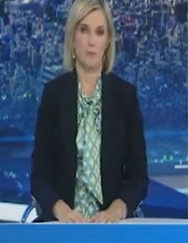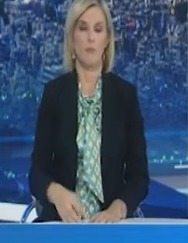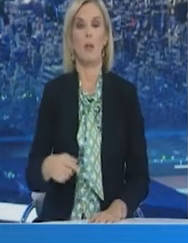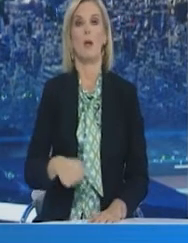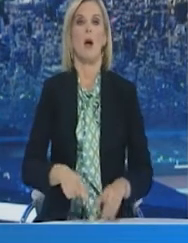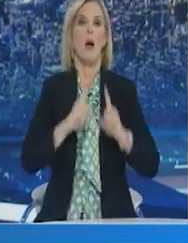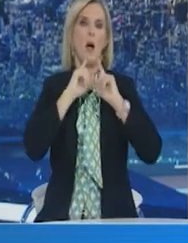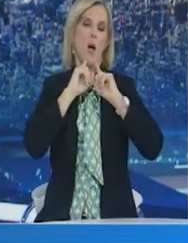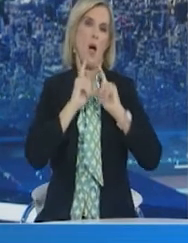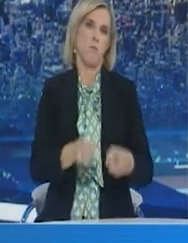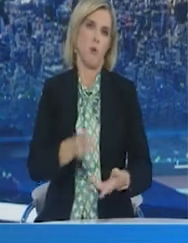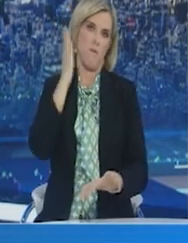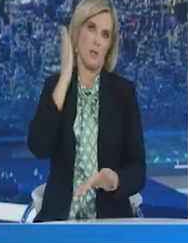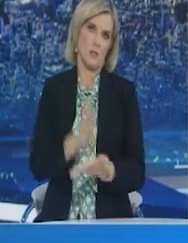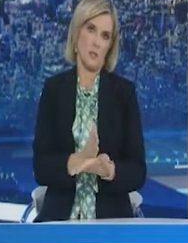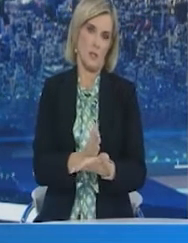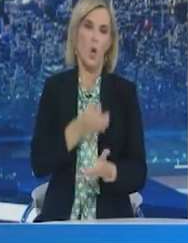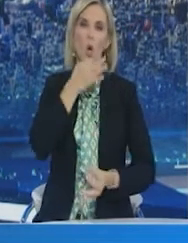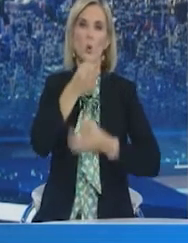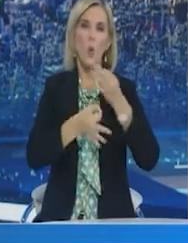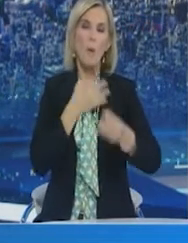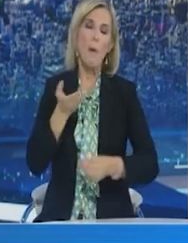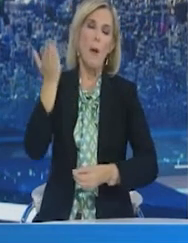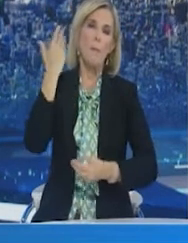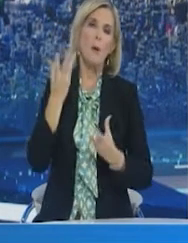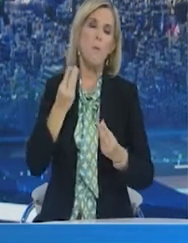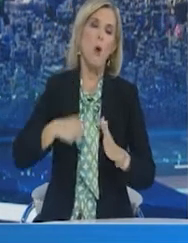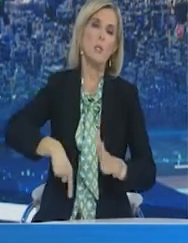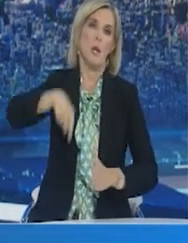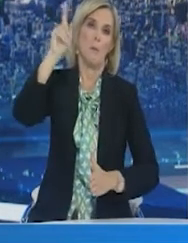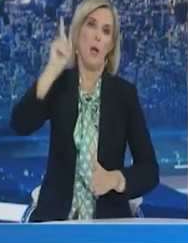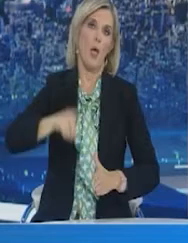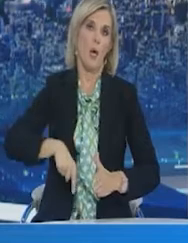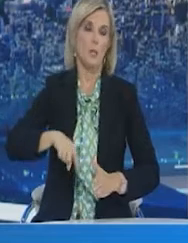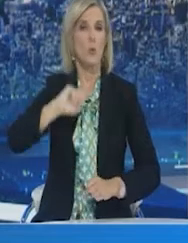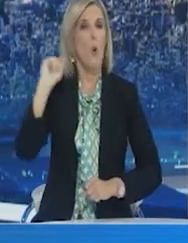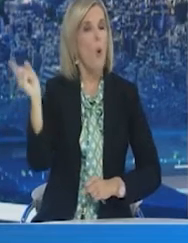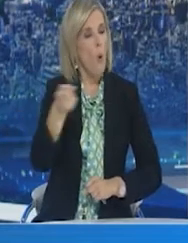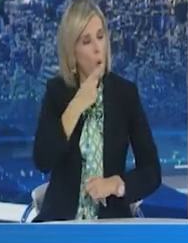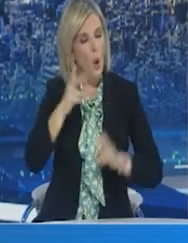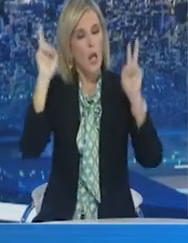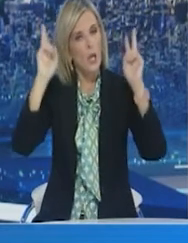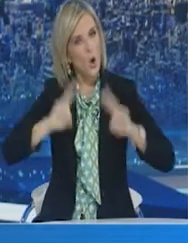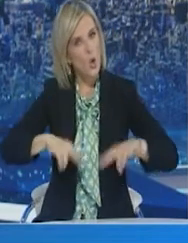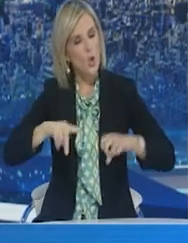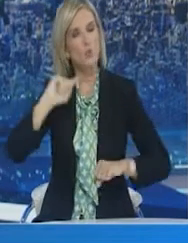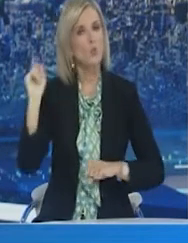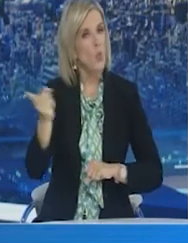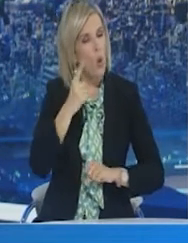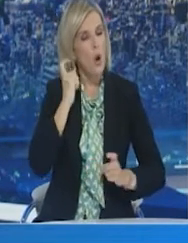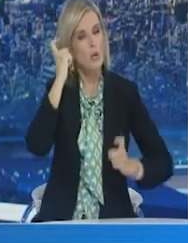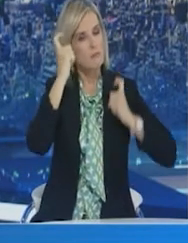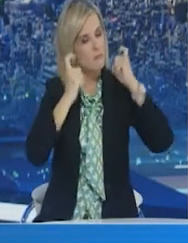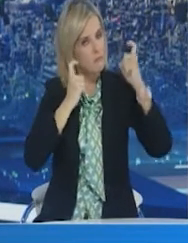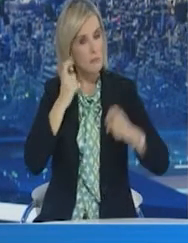αυτή, είναι γνωστή εδώ και αρκετό καιρό. Επομένως, όλοι γνώριζαν, όλοι ήξεραν. Εμείς προετοιμαστήκαμε,